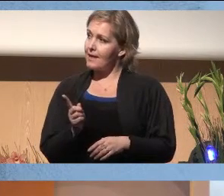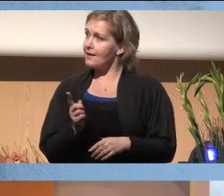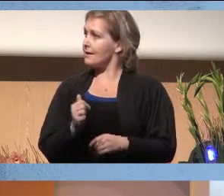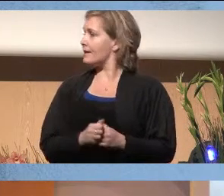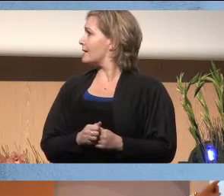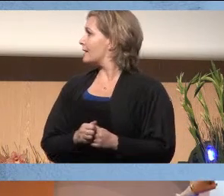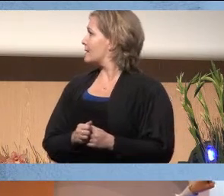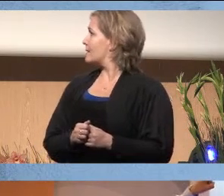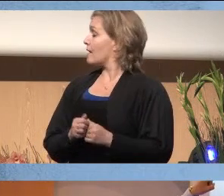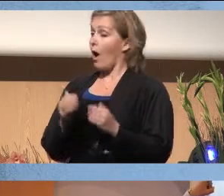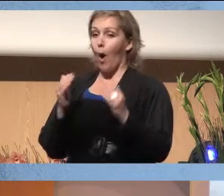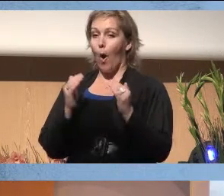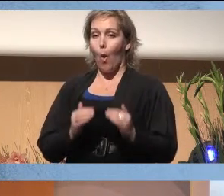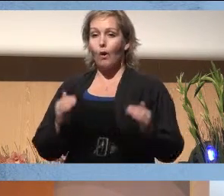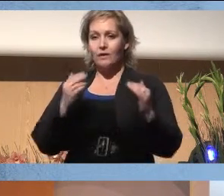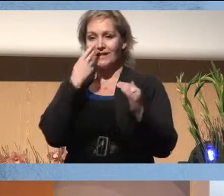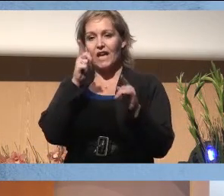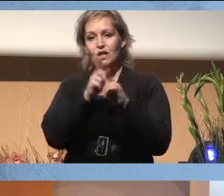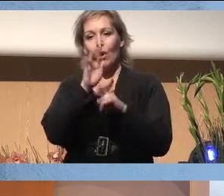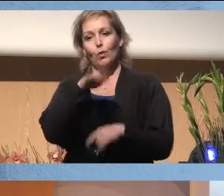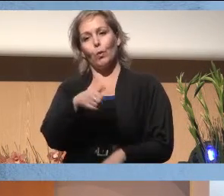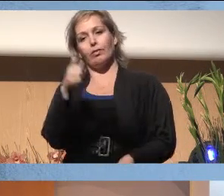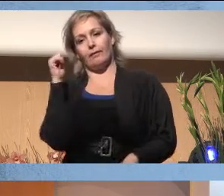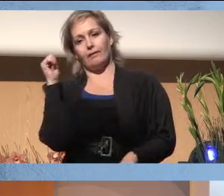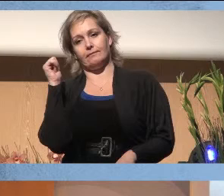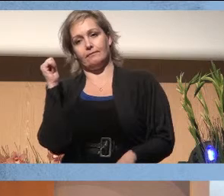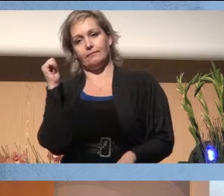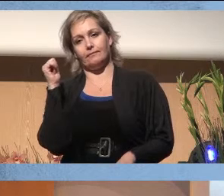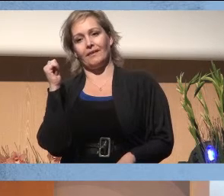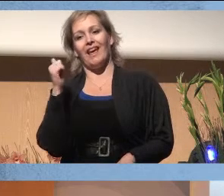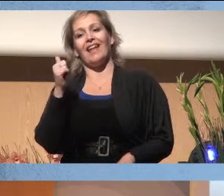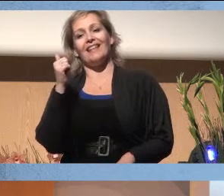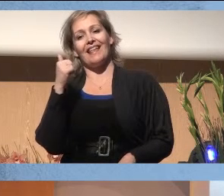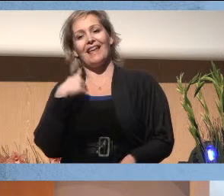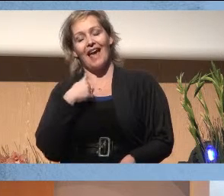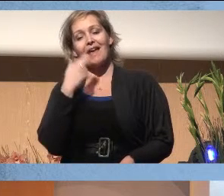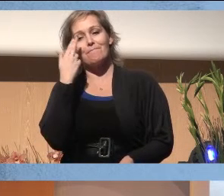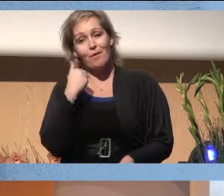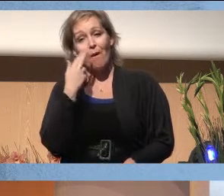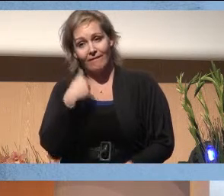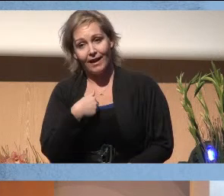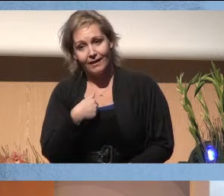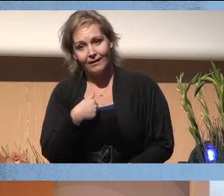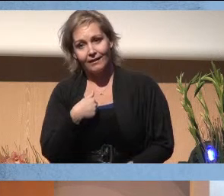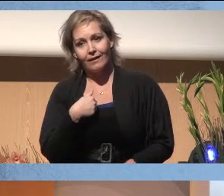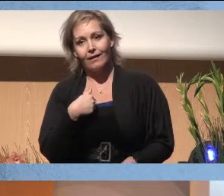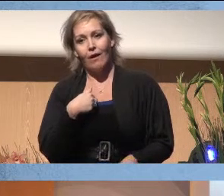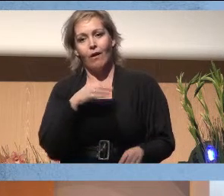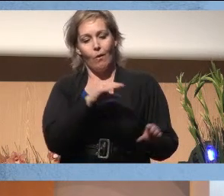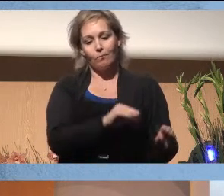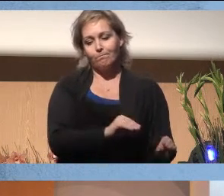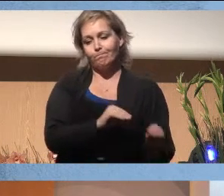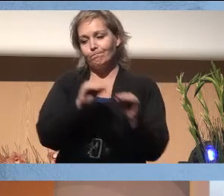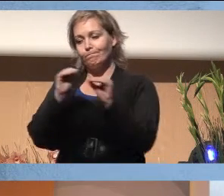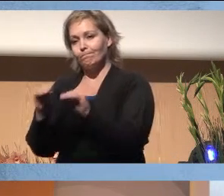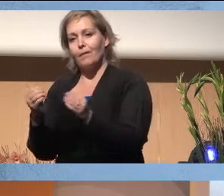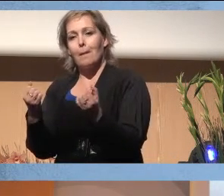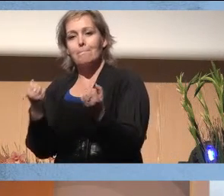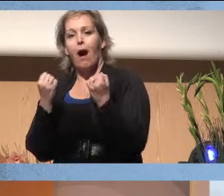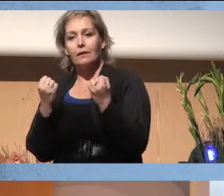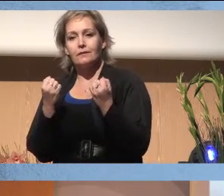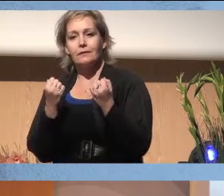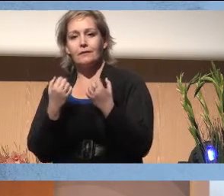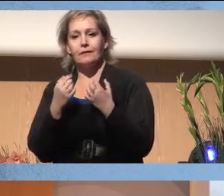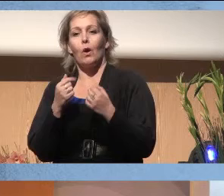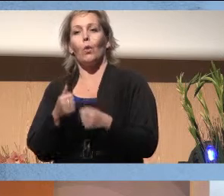at organisasjonen skal se sånn ut. Og det er det jeg da prøver, å overføre all makt